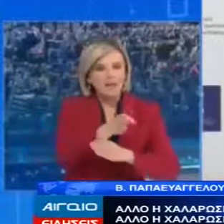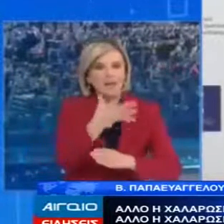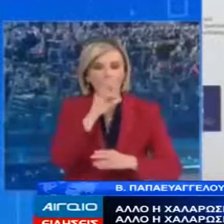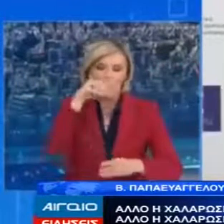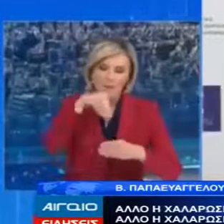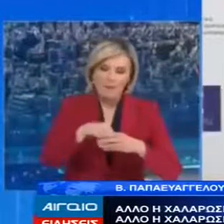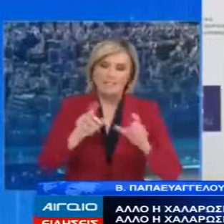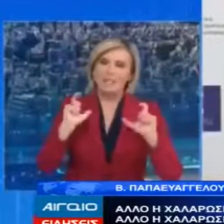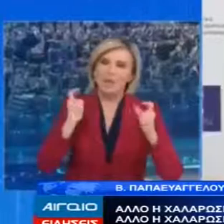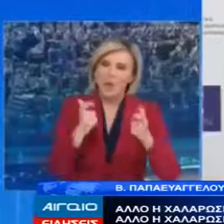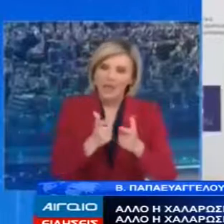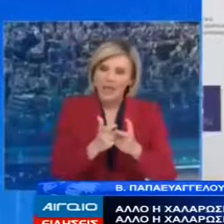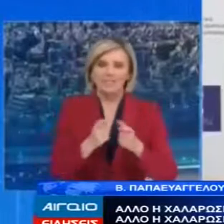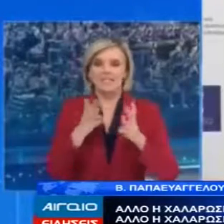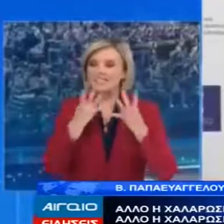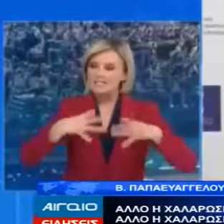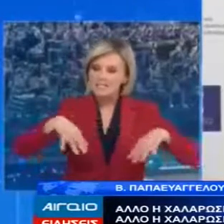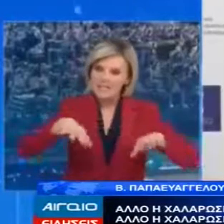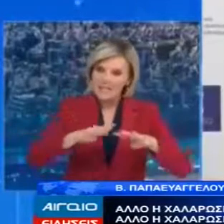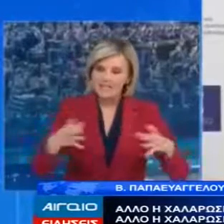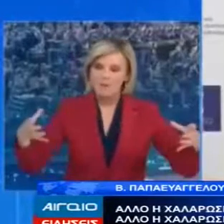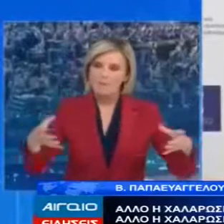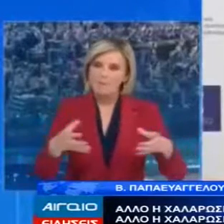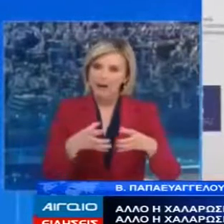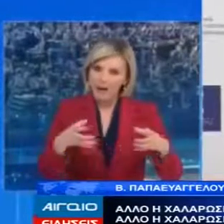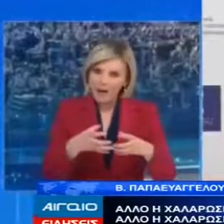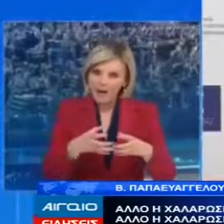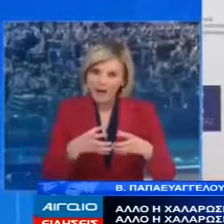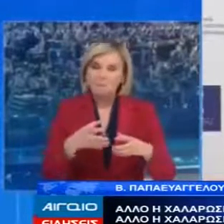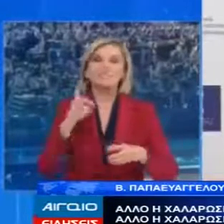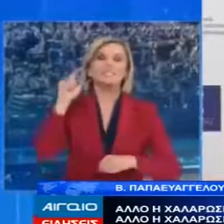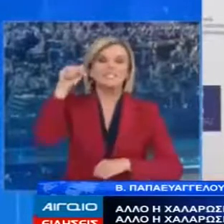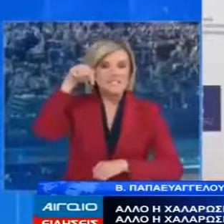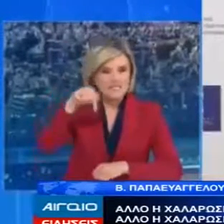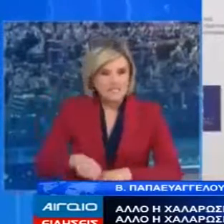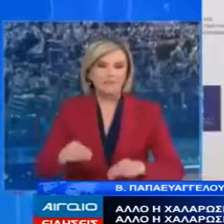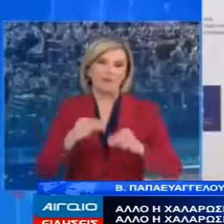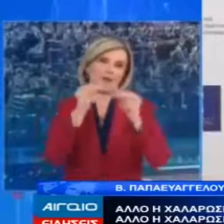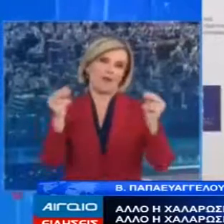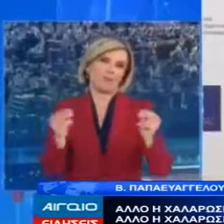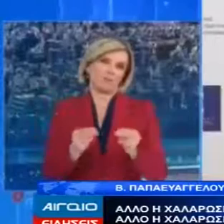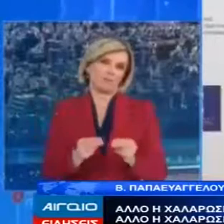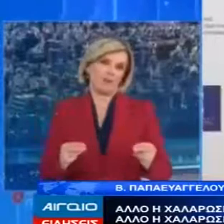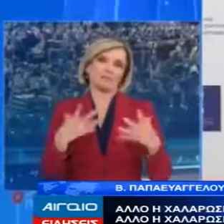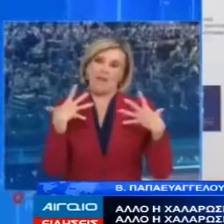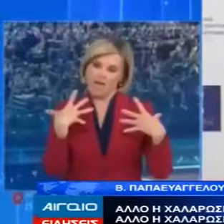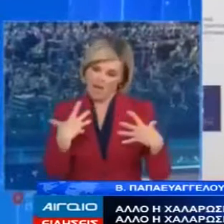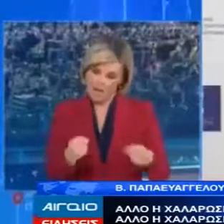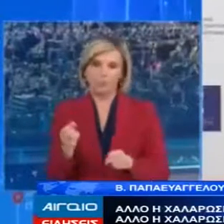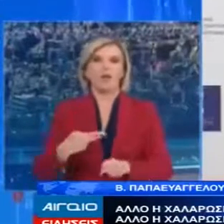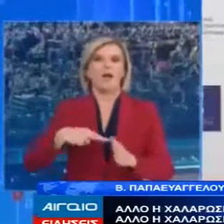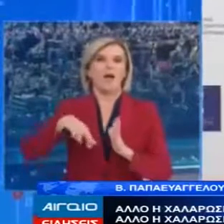τα νέα κρούσματα στις περιοχές αυτές αφορούν κυρίως σε νεαρούς ενήλικες, δεν παρατηρούμε συνοδό